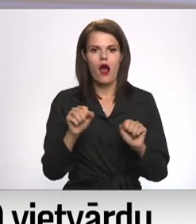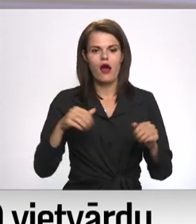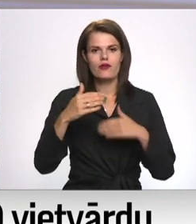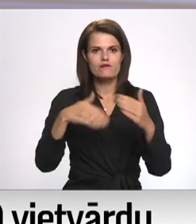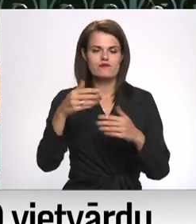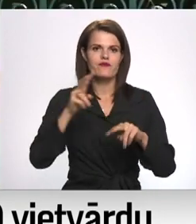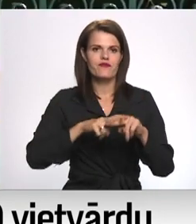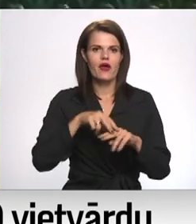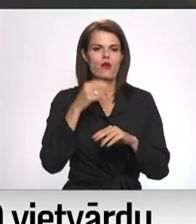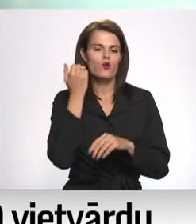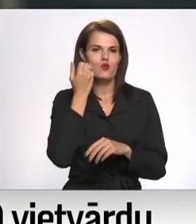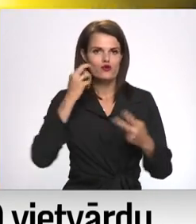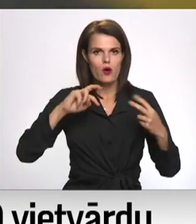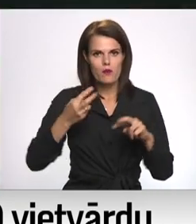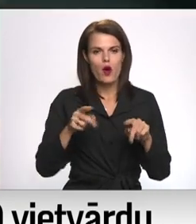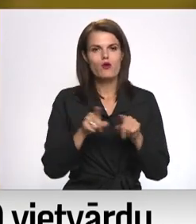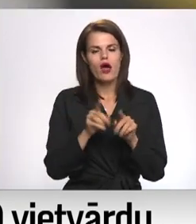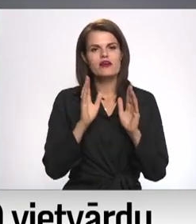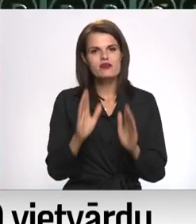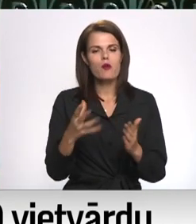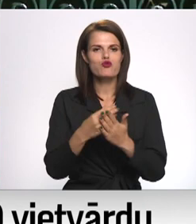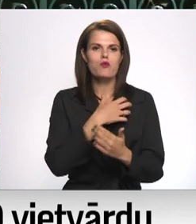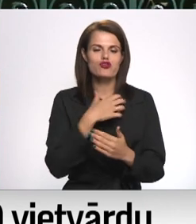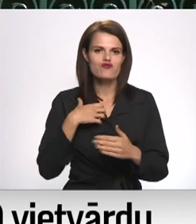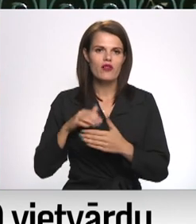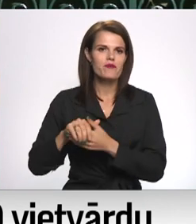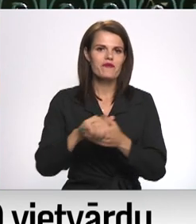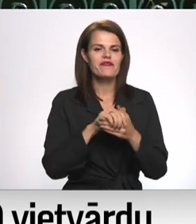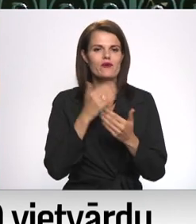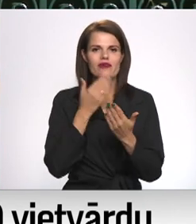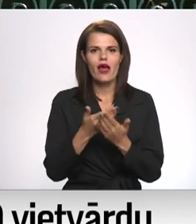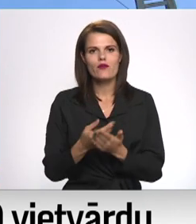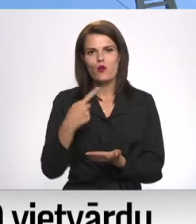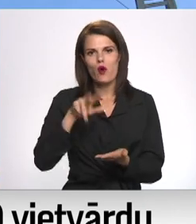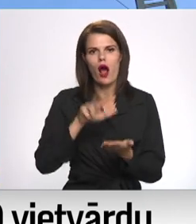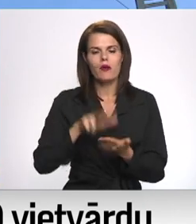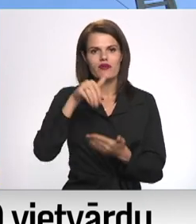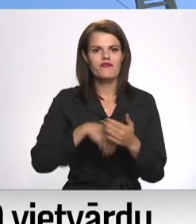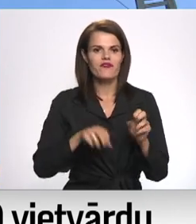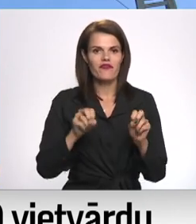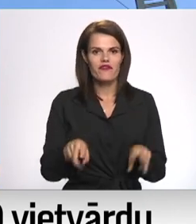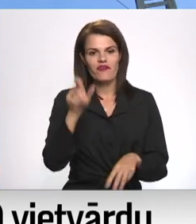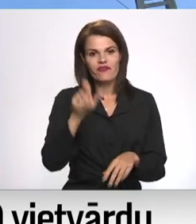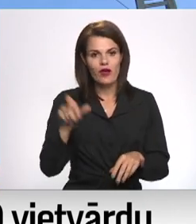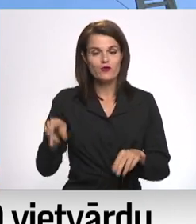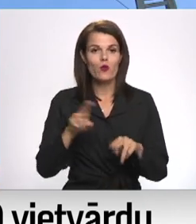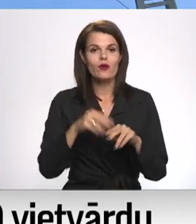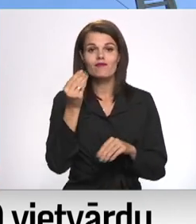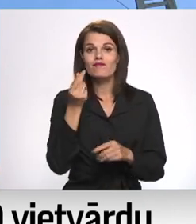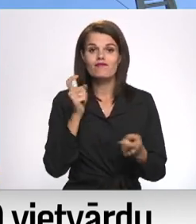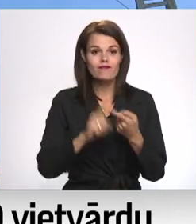lai pašvaldībām būtu vienoti ieteikumi, ko apstiprinājuši vēsturnieki. Kas attiecas uz finansiālo pusi, likumprojekts nosaka, ka